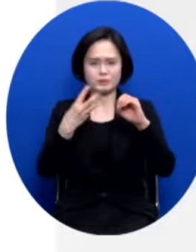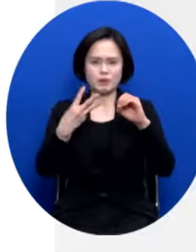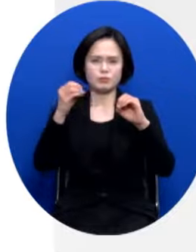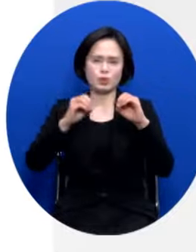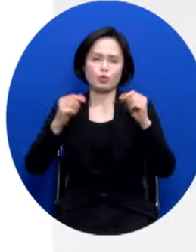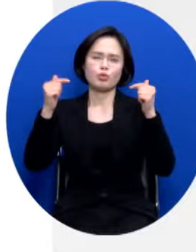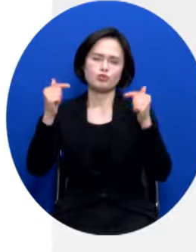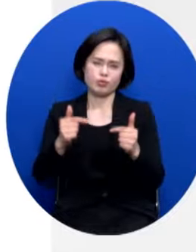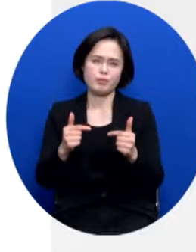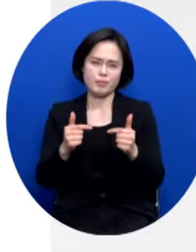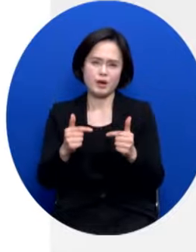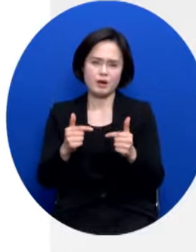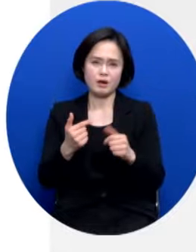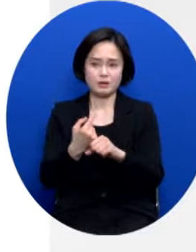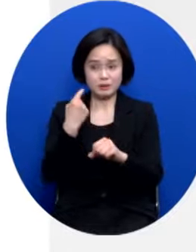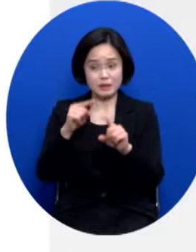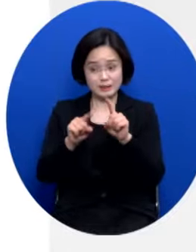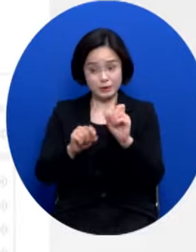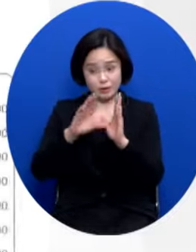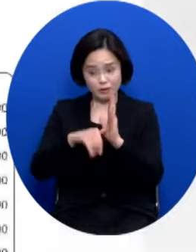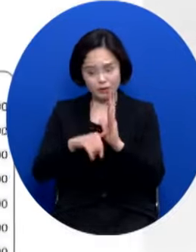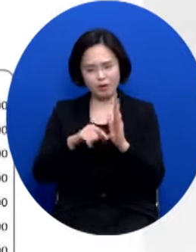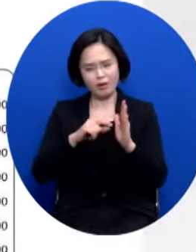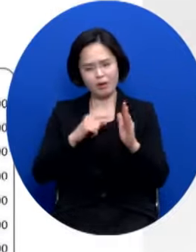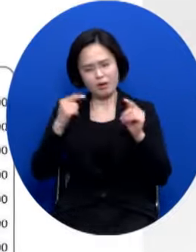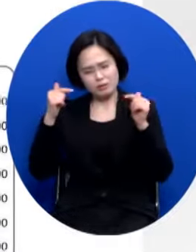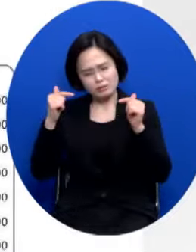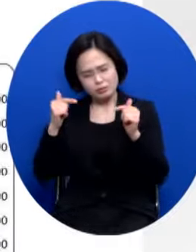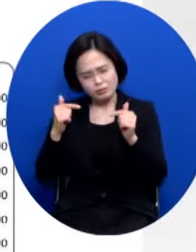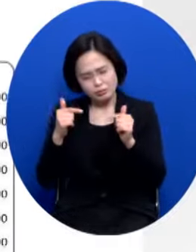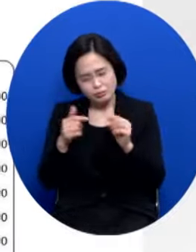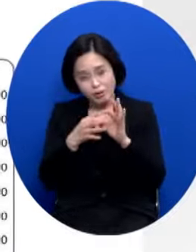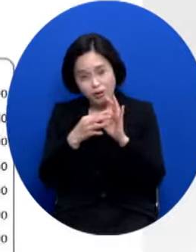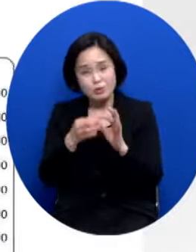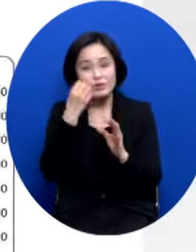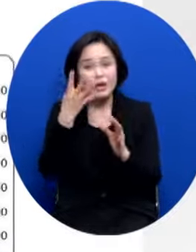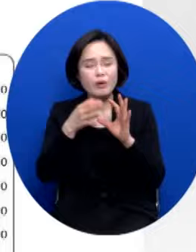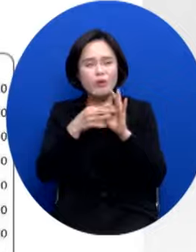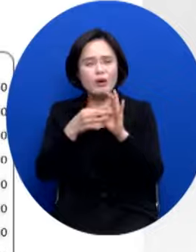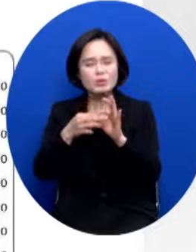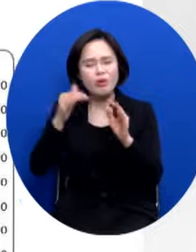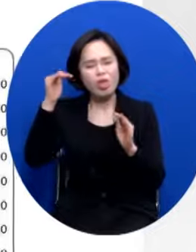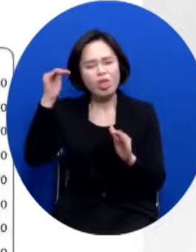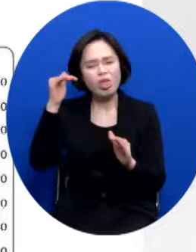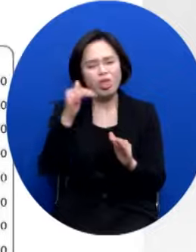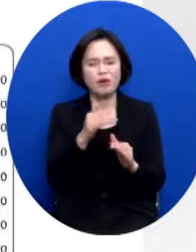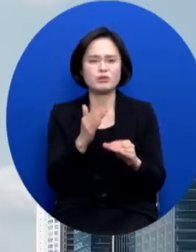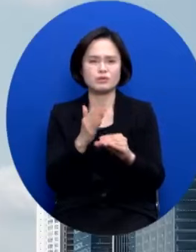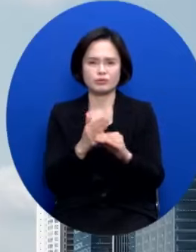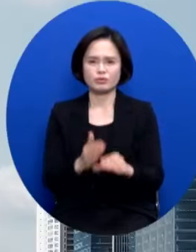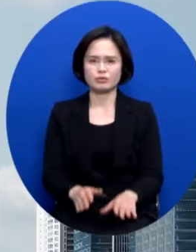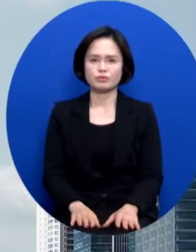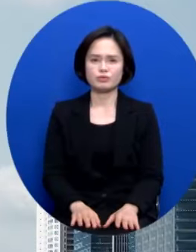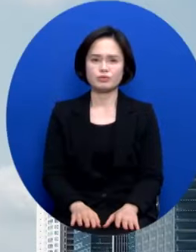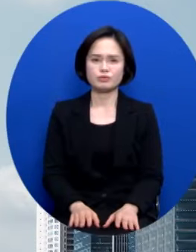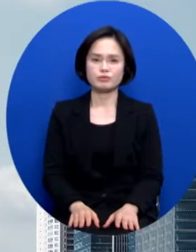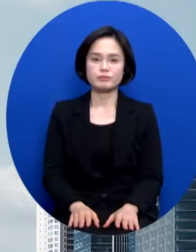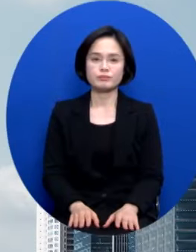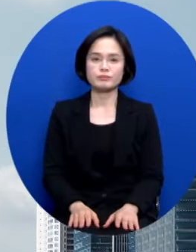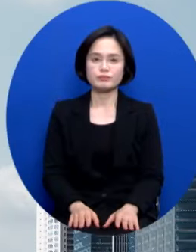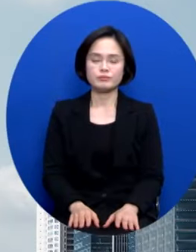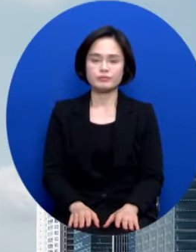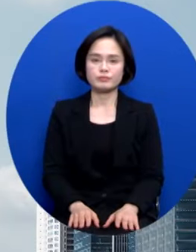11월 사상 처음으로 가입자 수가 감소한 뒤 4개월 연속 감소세를 이어간 것으로 집계됐습니다.